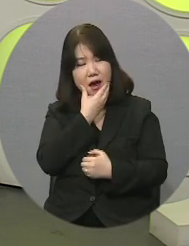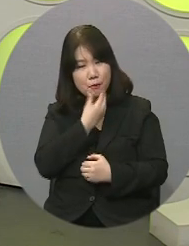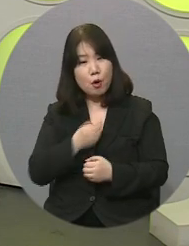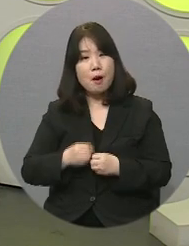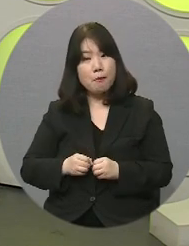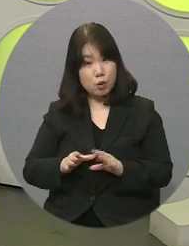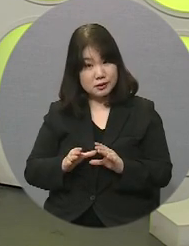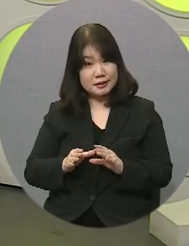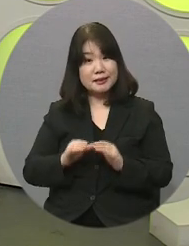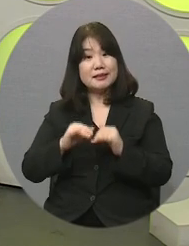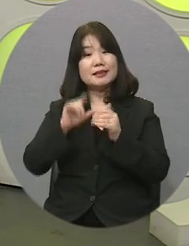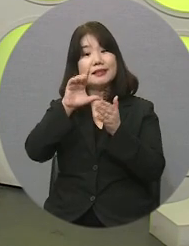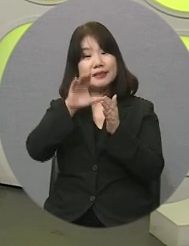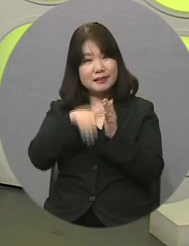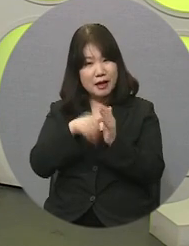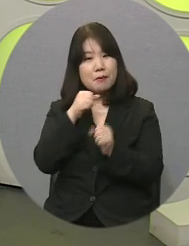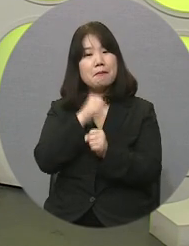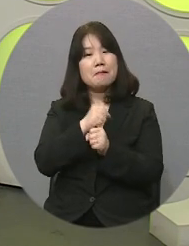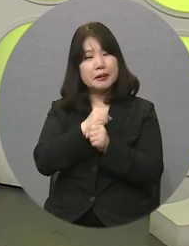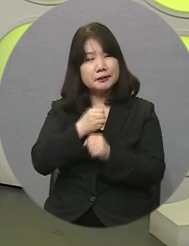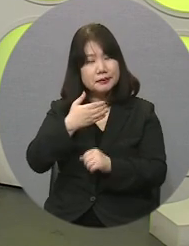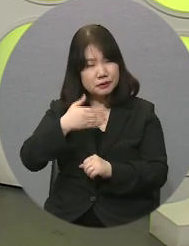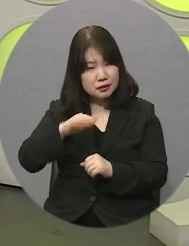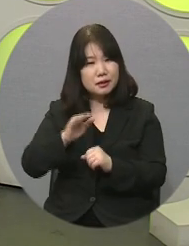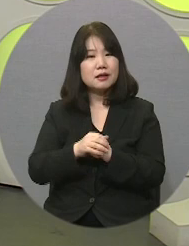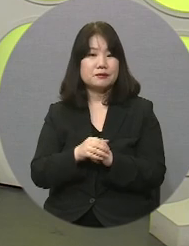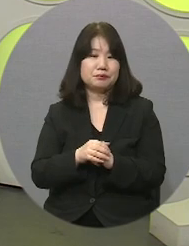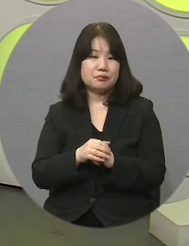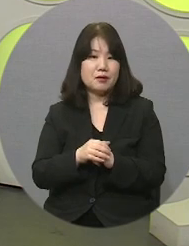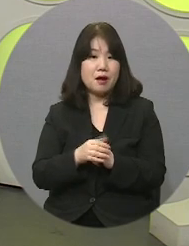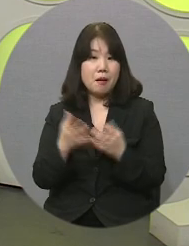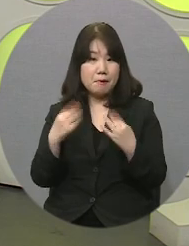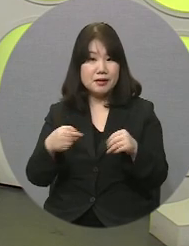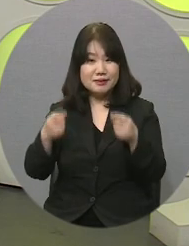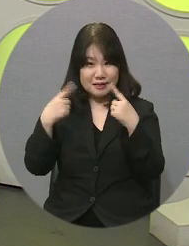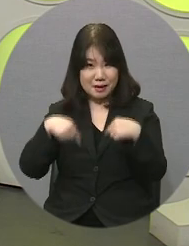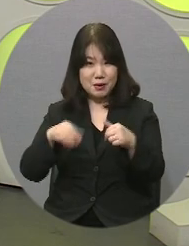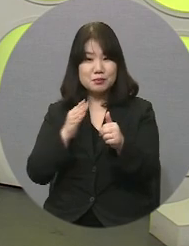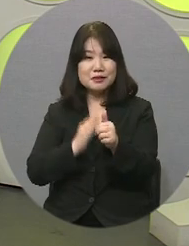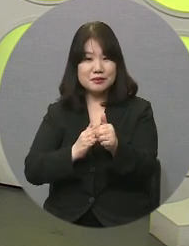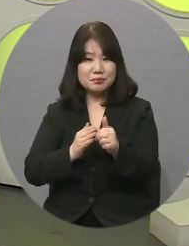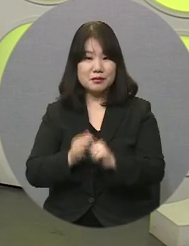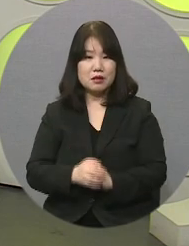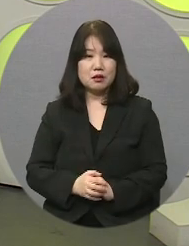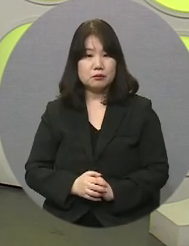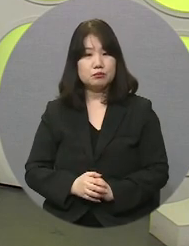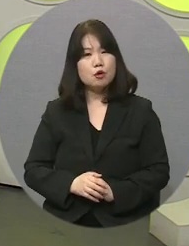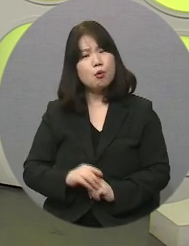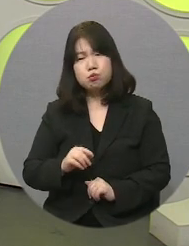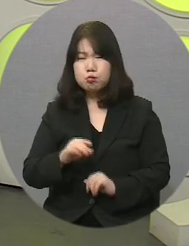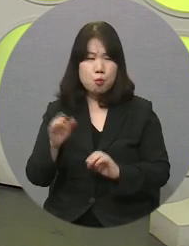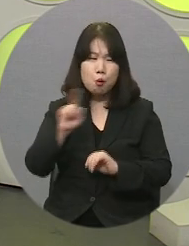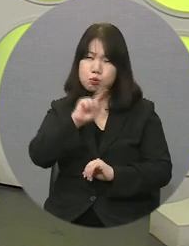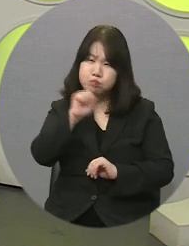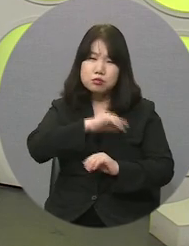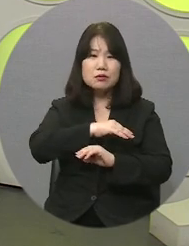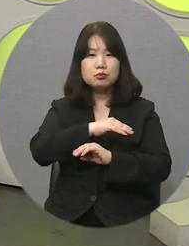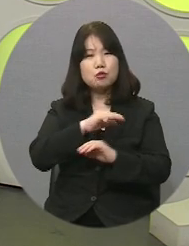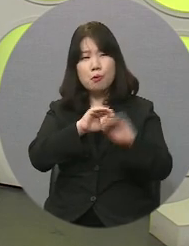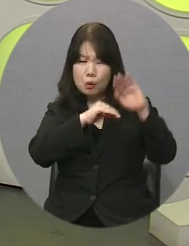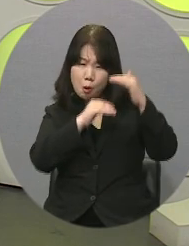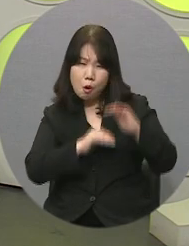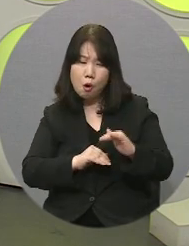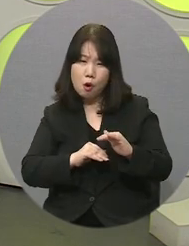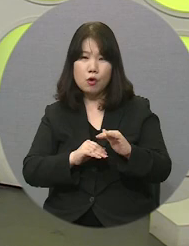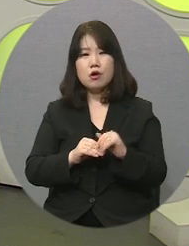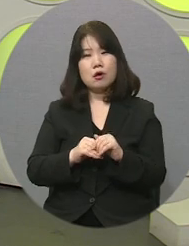가만 헤어 풀이 복지 티비가 앞장서고 있습니다 라는 참여 부탁드리겠습니다 뭐 어떤 얘기도 괜찮아요 뭐 예를들자면